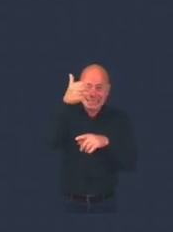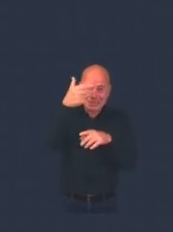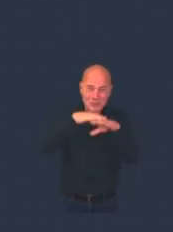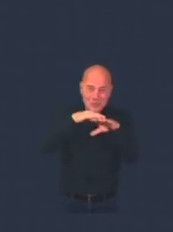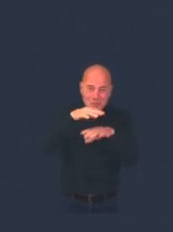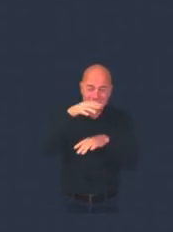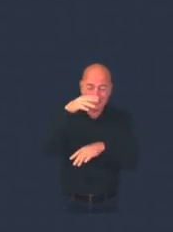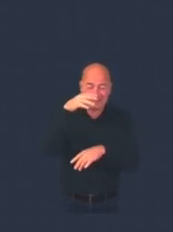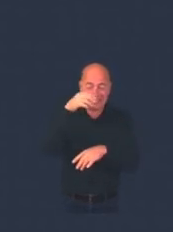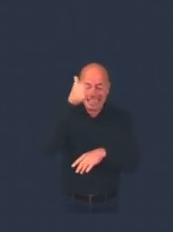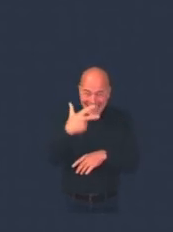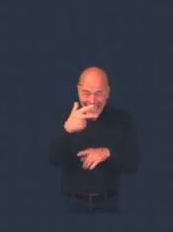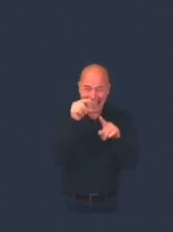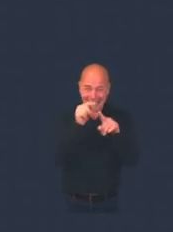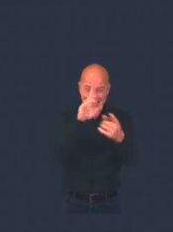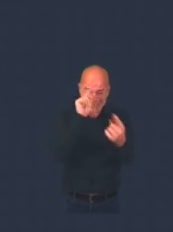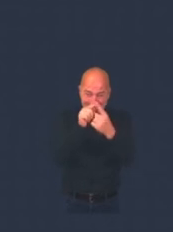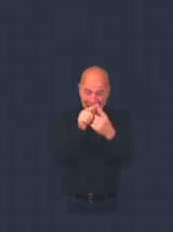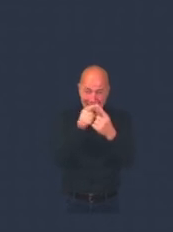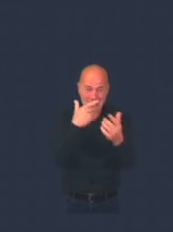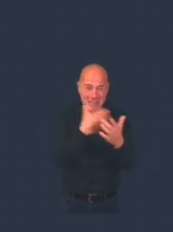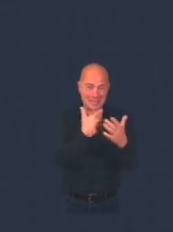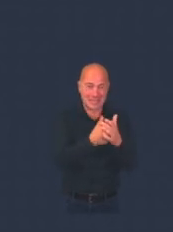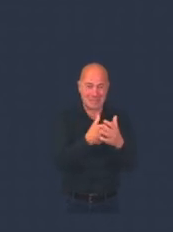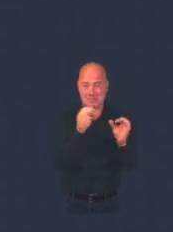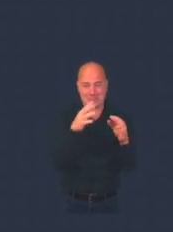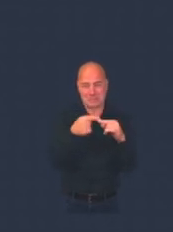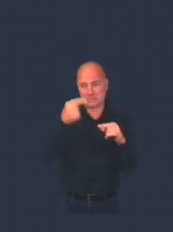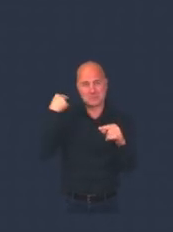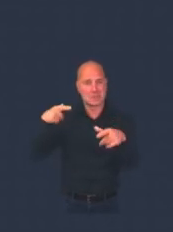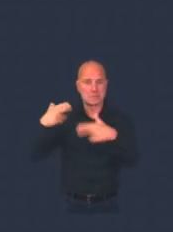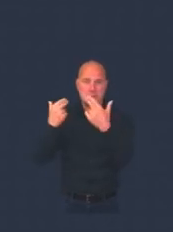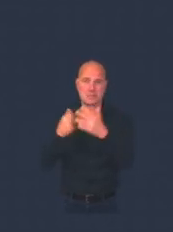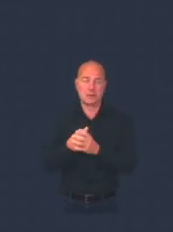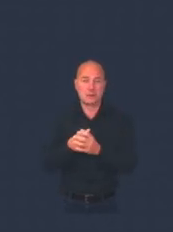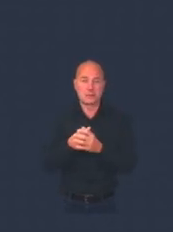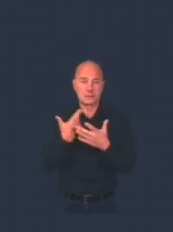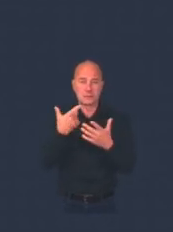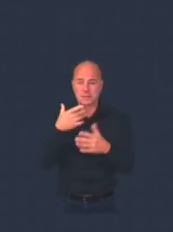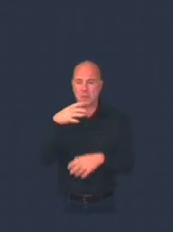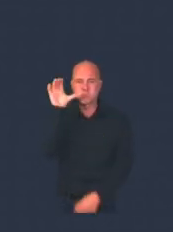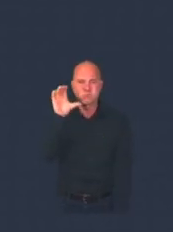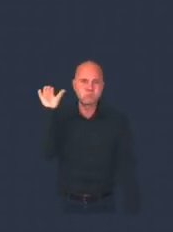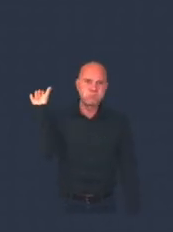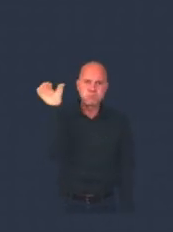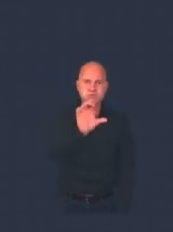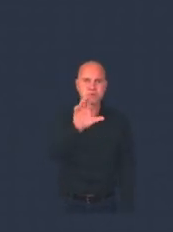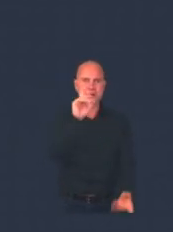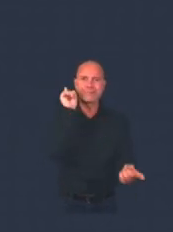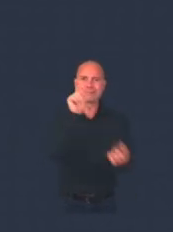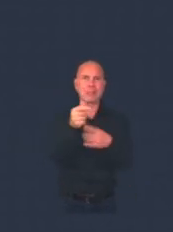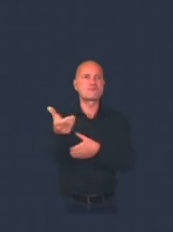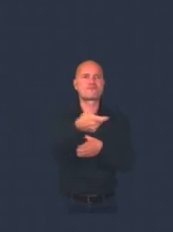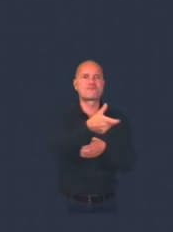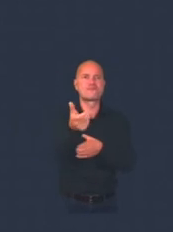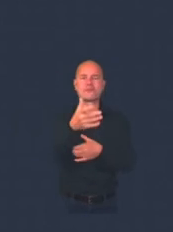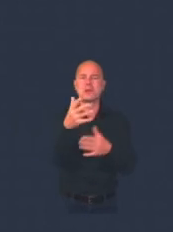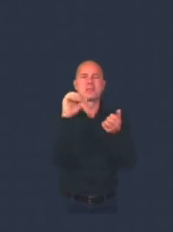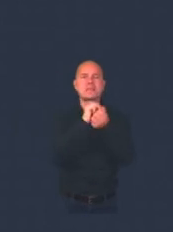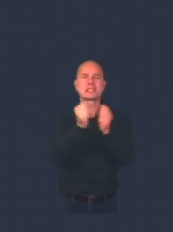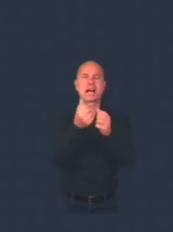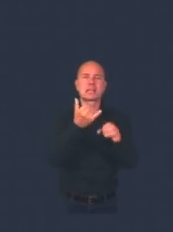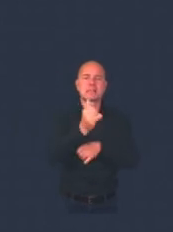dans le précédent mandat, la plus grande dépense sera consacrée au financement de canons à neige. Vous allez me répondre que ces canons à neige sont durables car